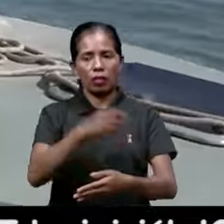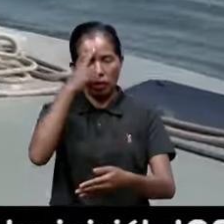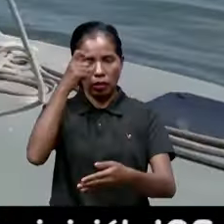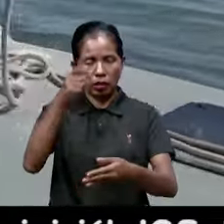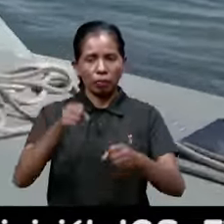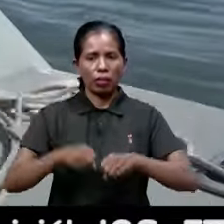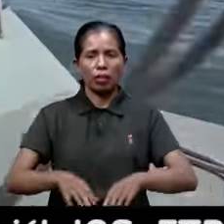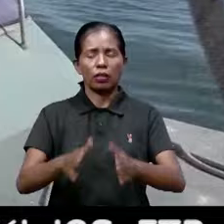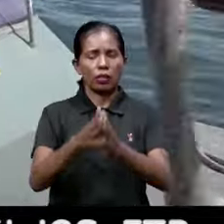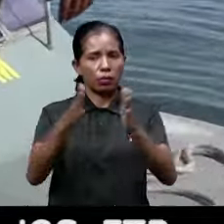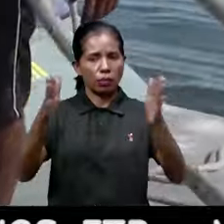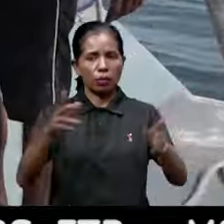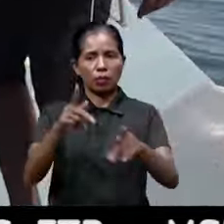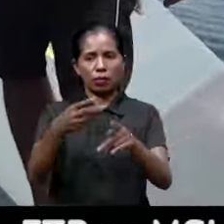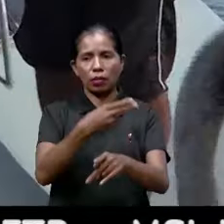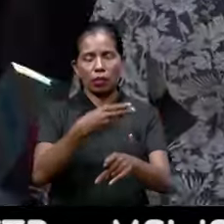Indonesia